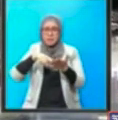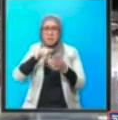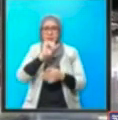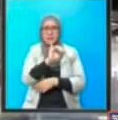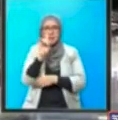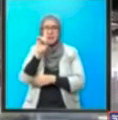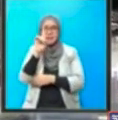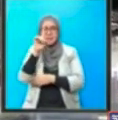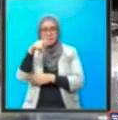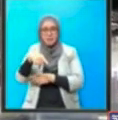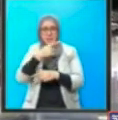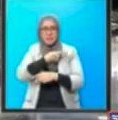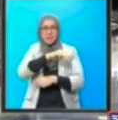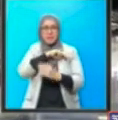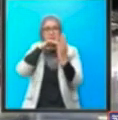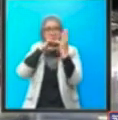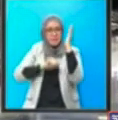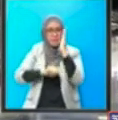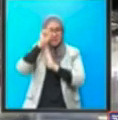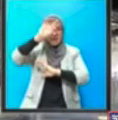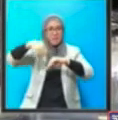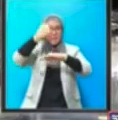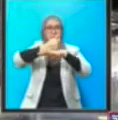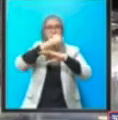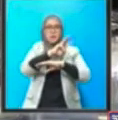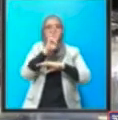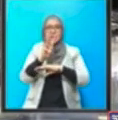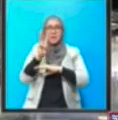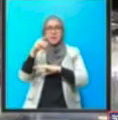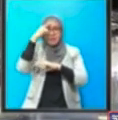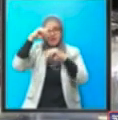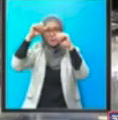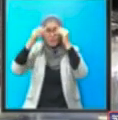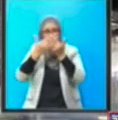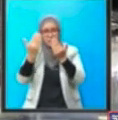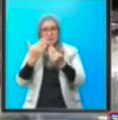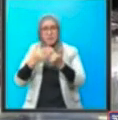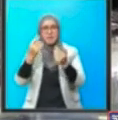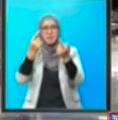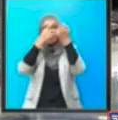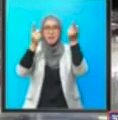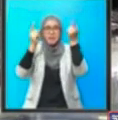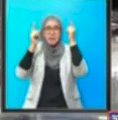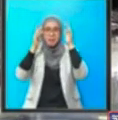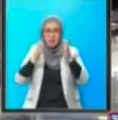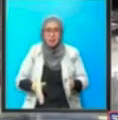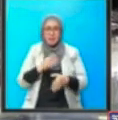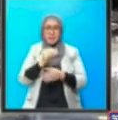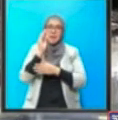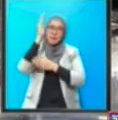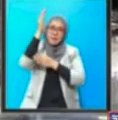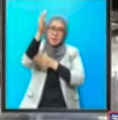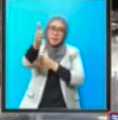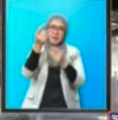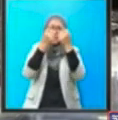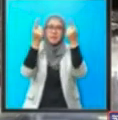mengambil inisiatif membangunkan satu potol bagi memudahkan grado anda maka graduan mendapatkan maklumat mengenai pekerjaan dan